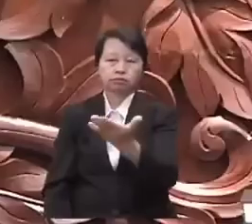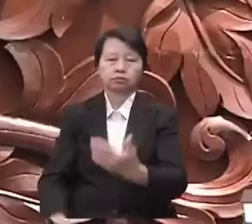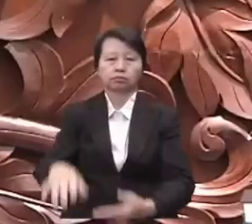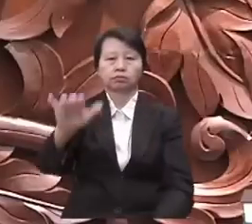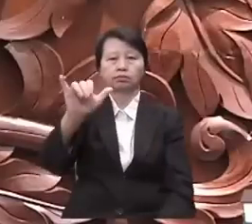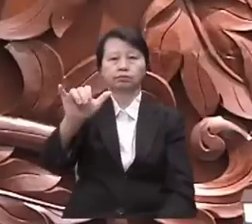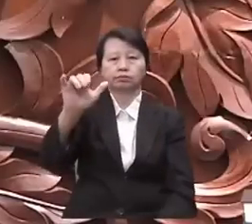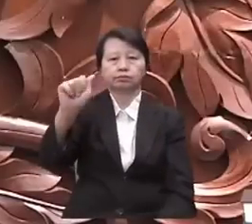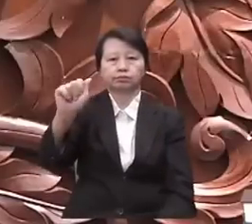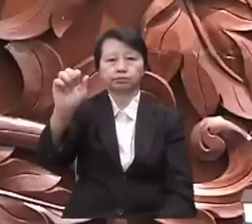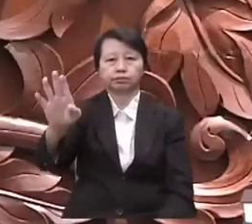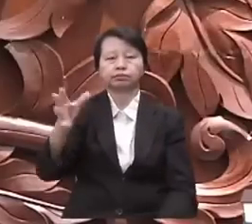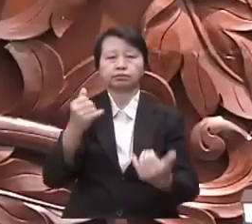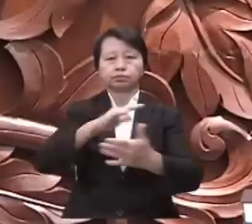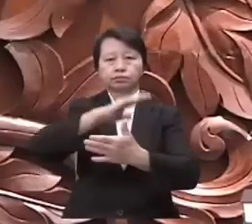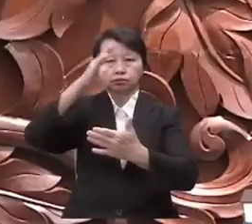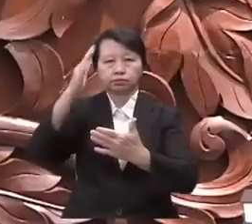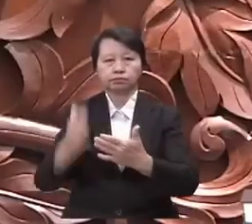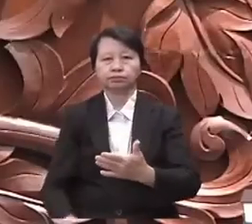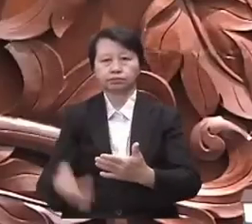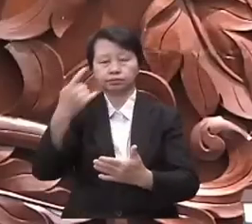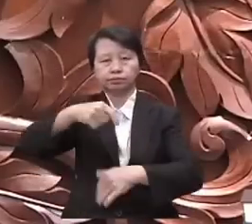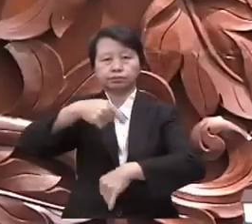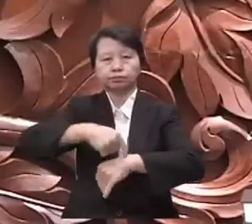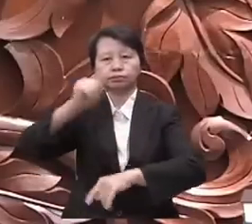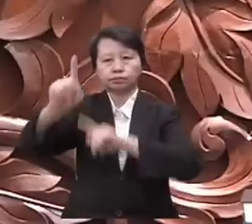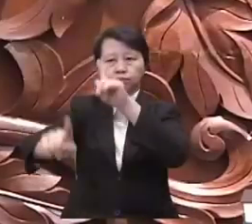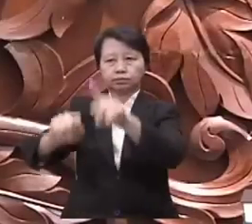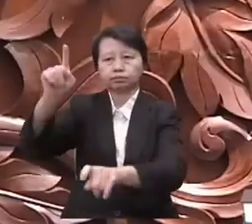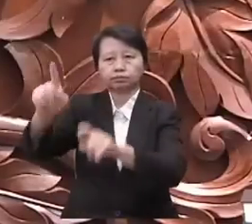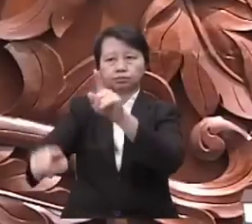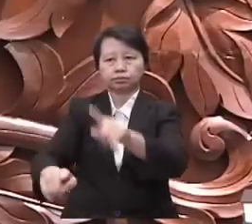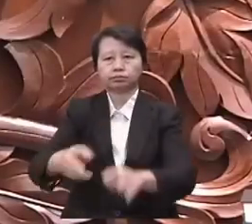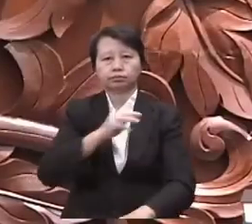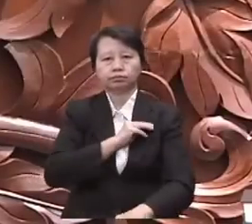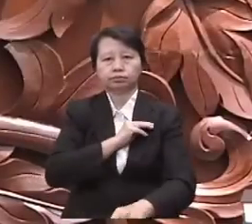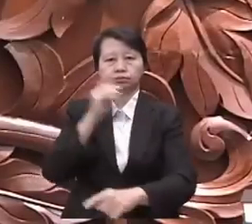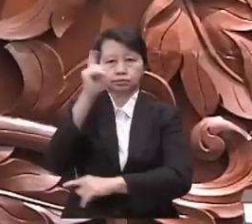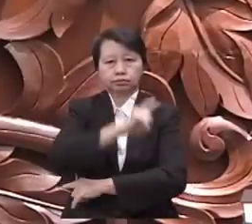Sekarang tamatlah sesi untuk waktu pertanyaan-pertanyaan Menteri pada hari ini.